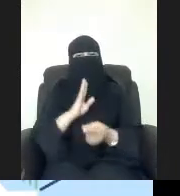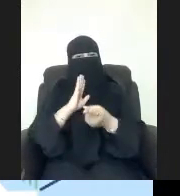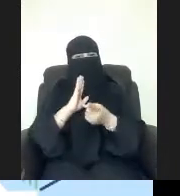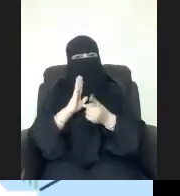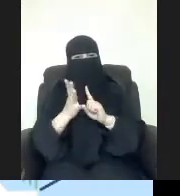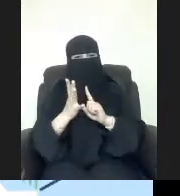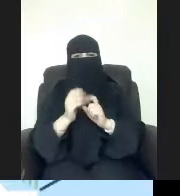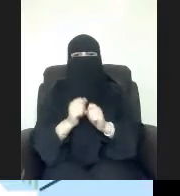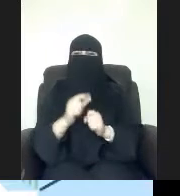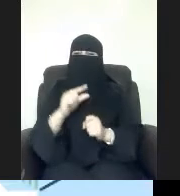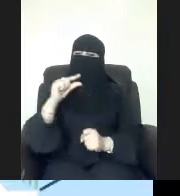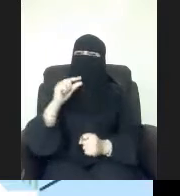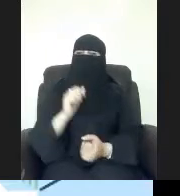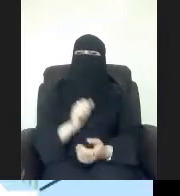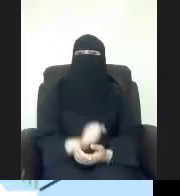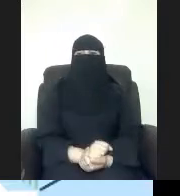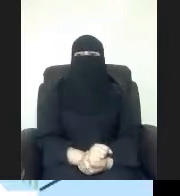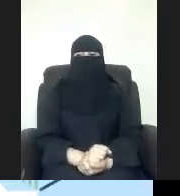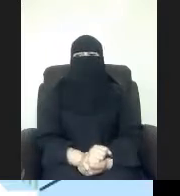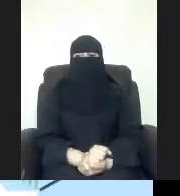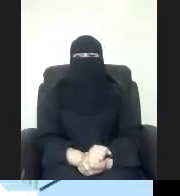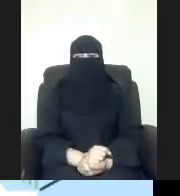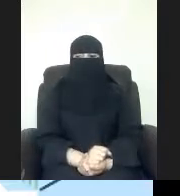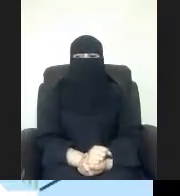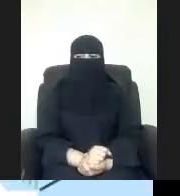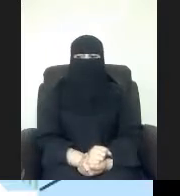راح أستعجل قليلا، لأن في نقاط كثيرة ما سردتها.